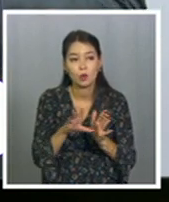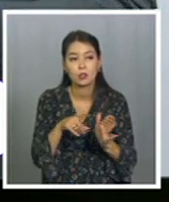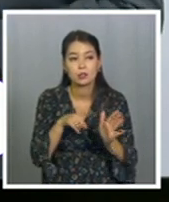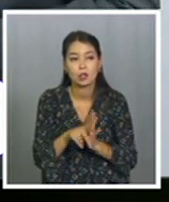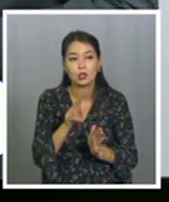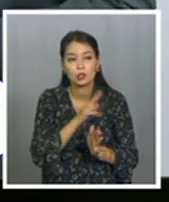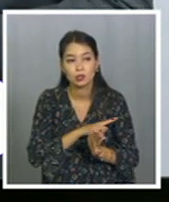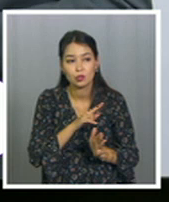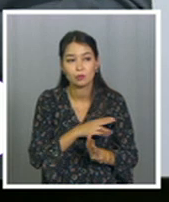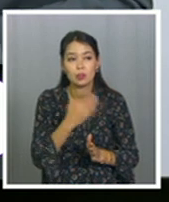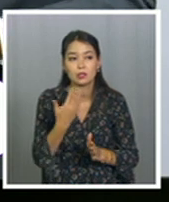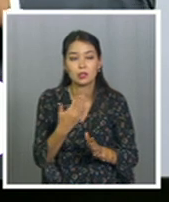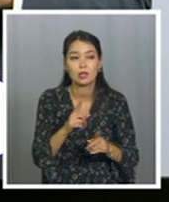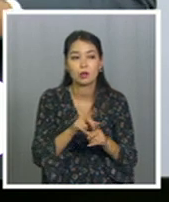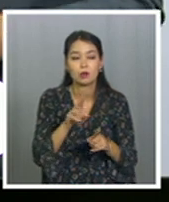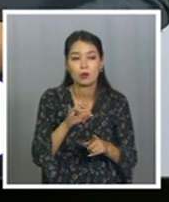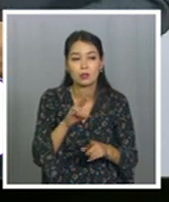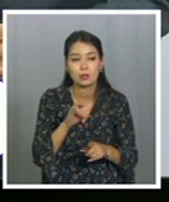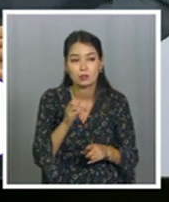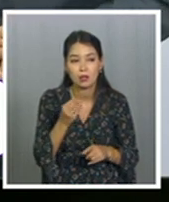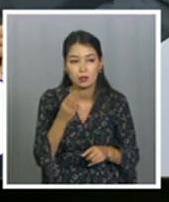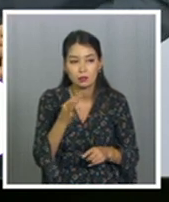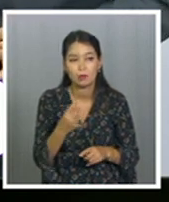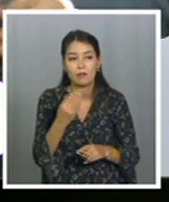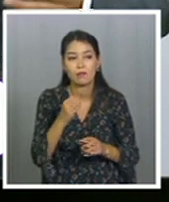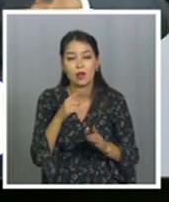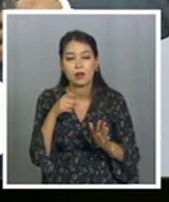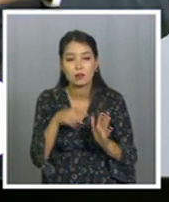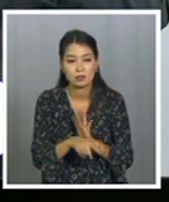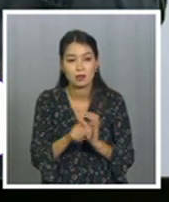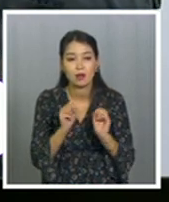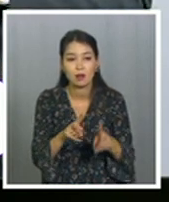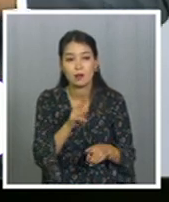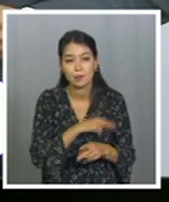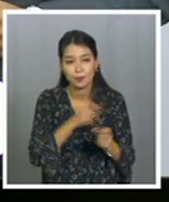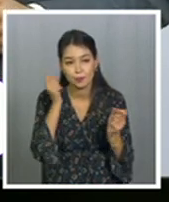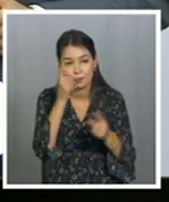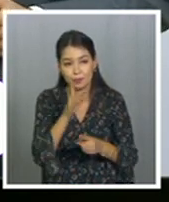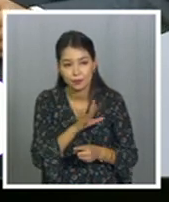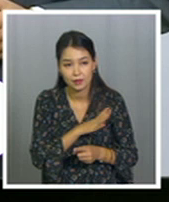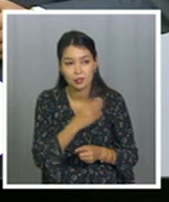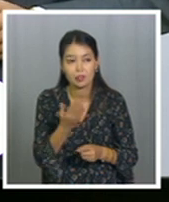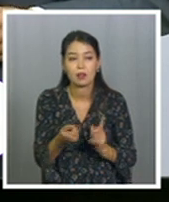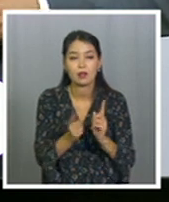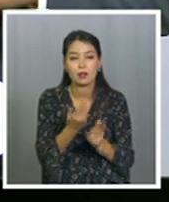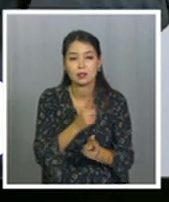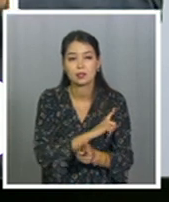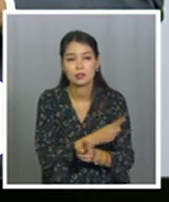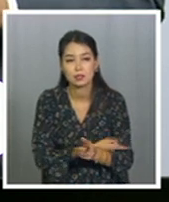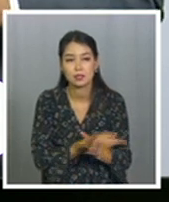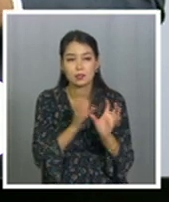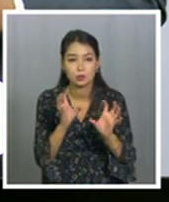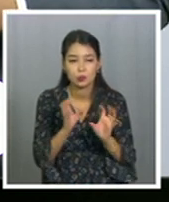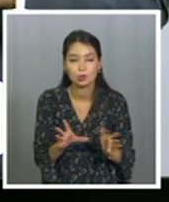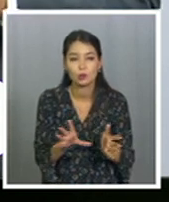яғни конденсатор жалған кездегі фаза ығысуын сипаттадық. Яғни конденсатор айнымалы тоқ тізбегіне жалған кезде тоқ